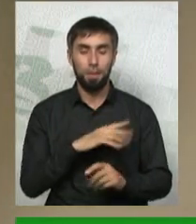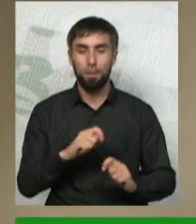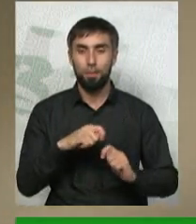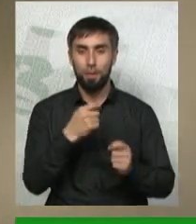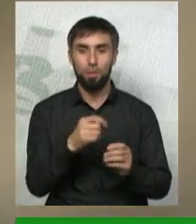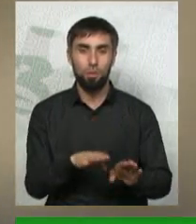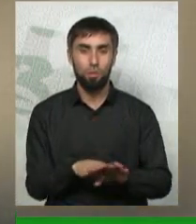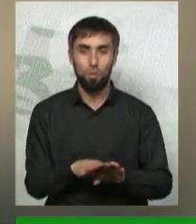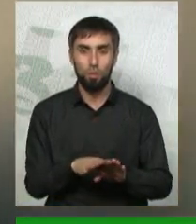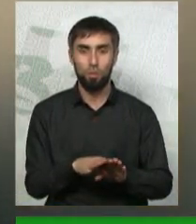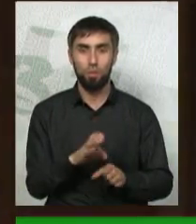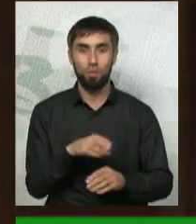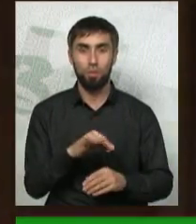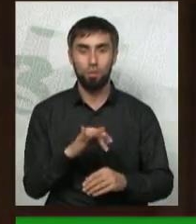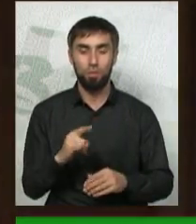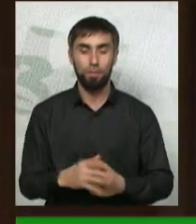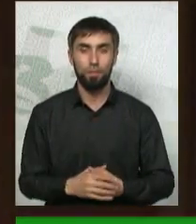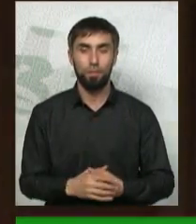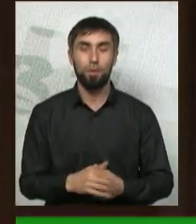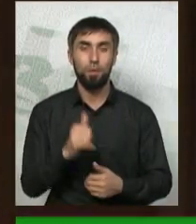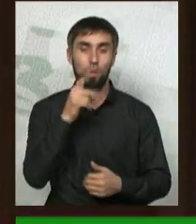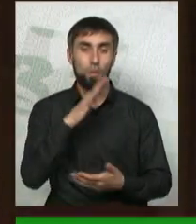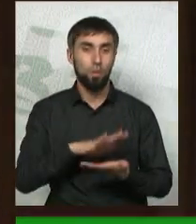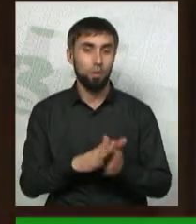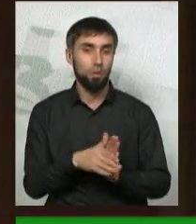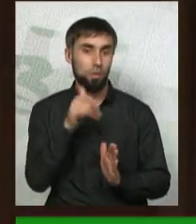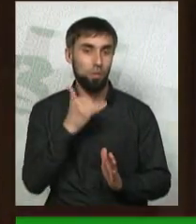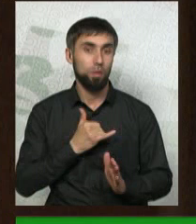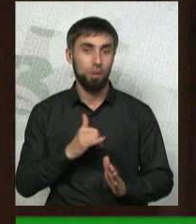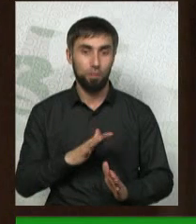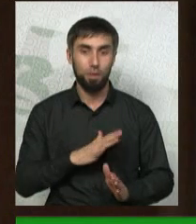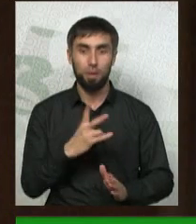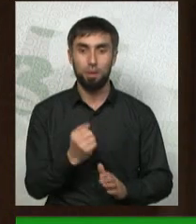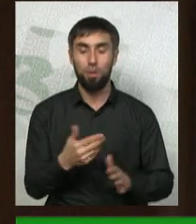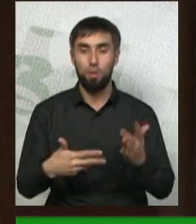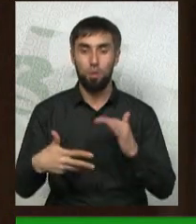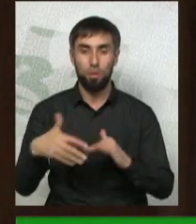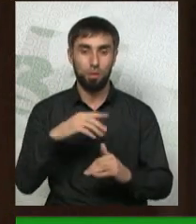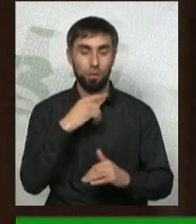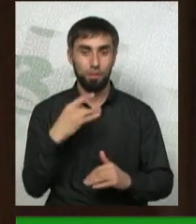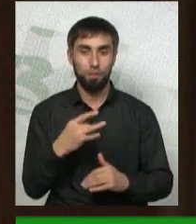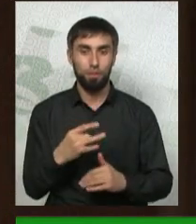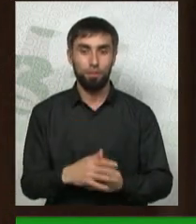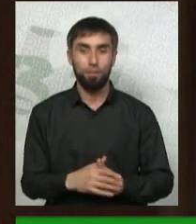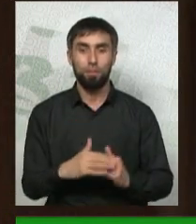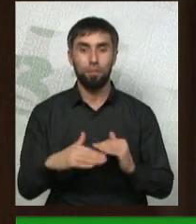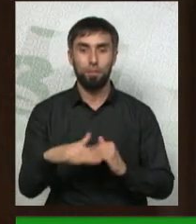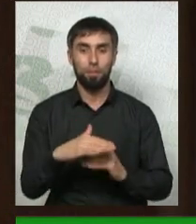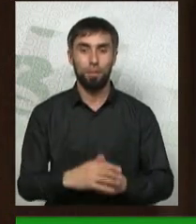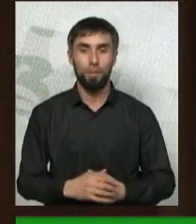переданы в соответствующие структуры. Та ситуация, которая сегодня у нас сложилась в Горной Ингушетии, сейчас на